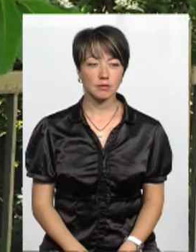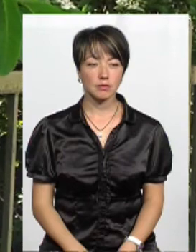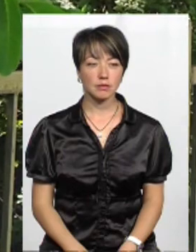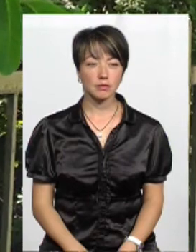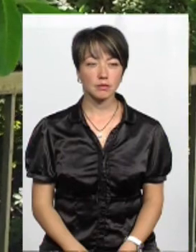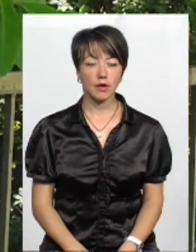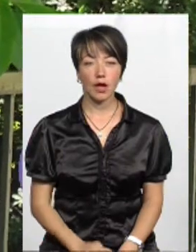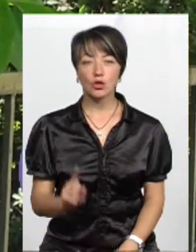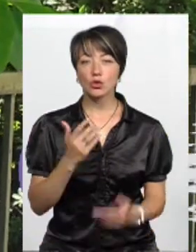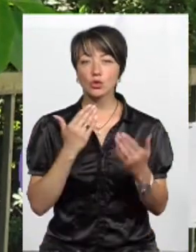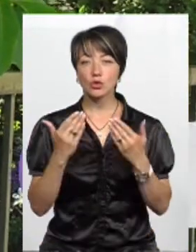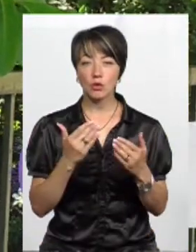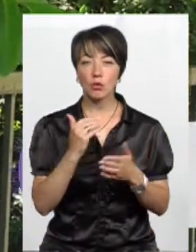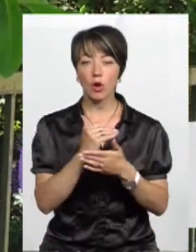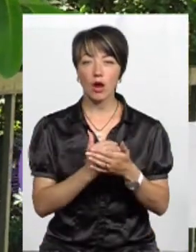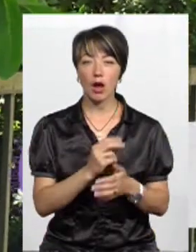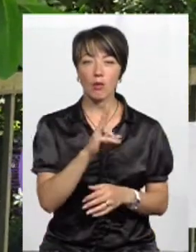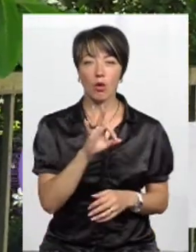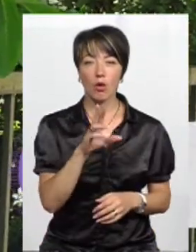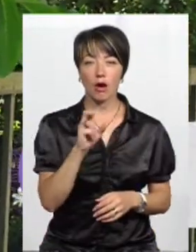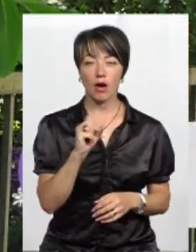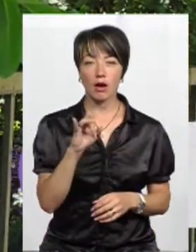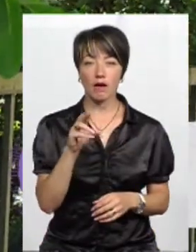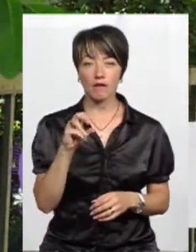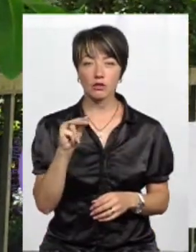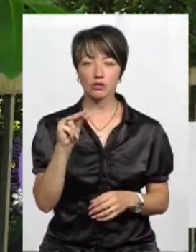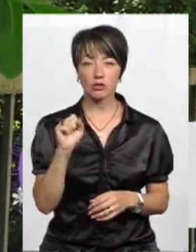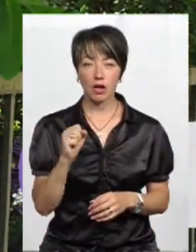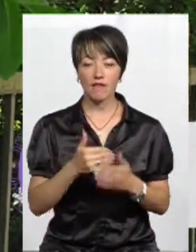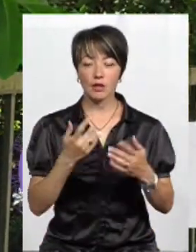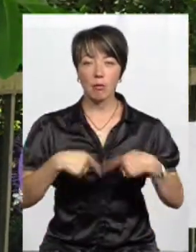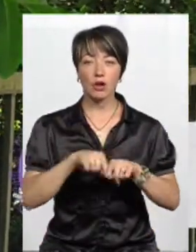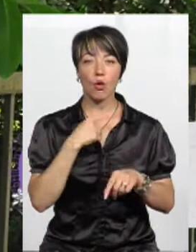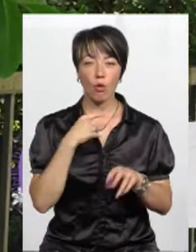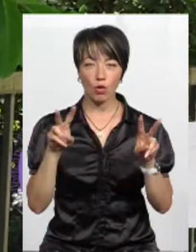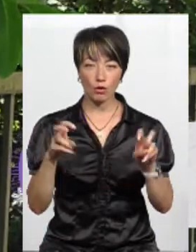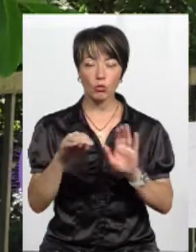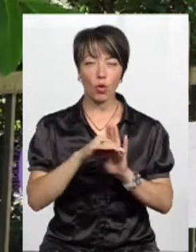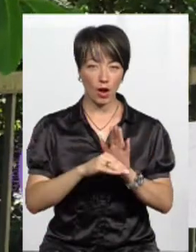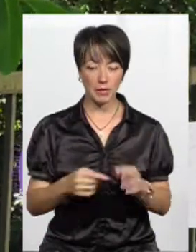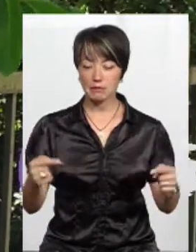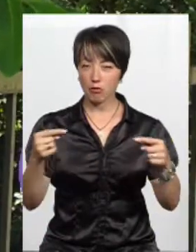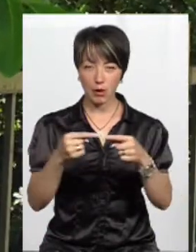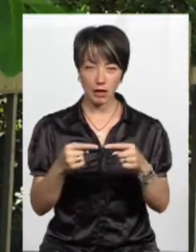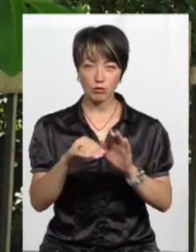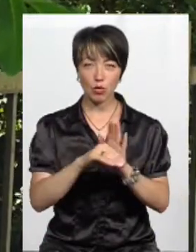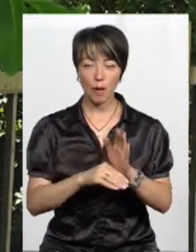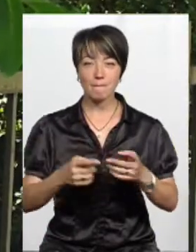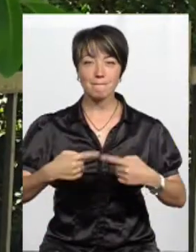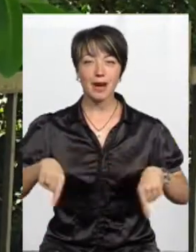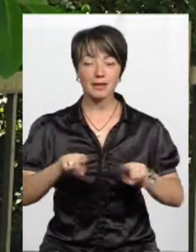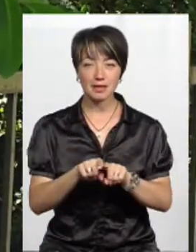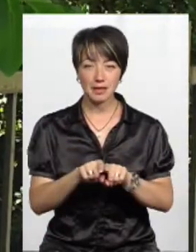Що стосується програми Кокаревича Артура Андрісовича, який йде від партії «Голос», то загалом його програма співпадає з програмою